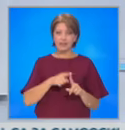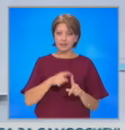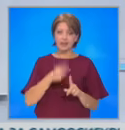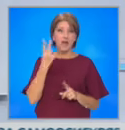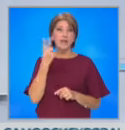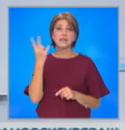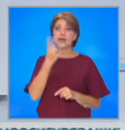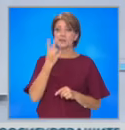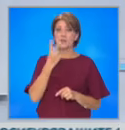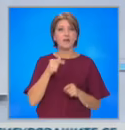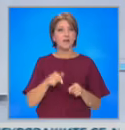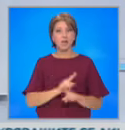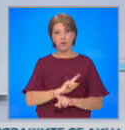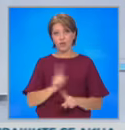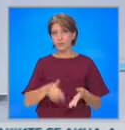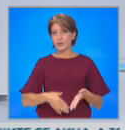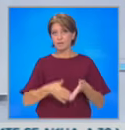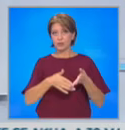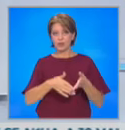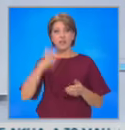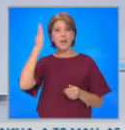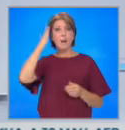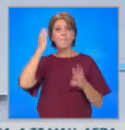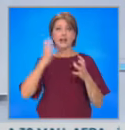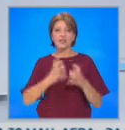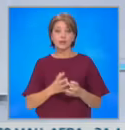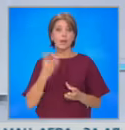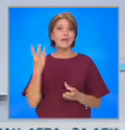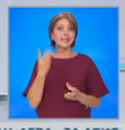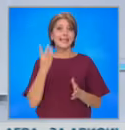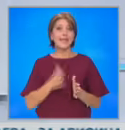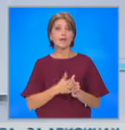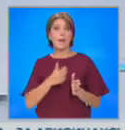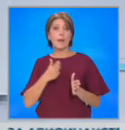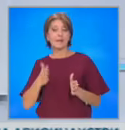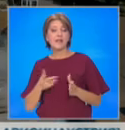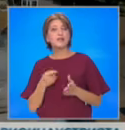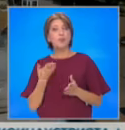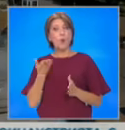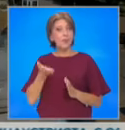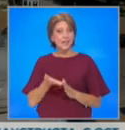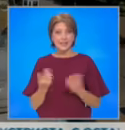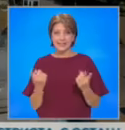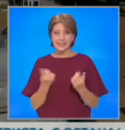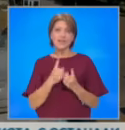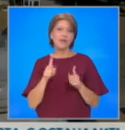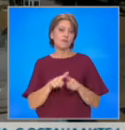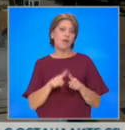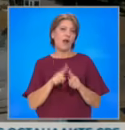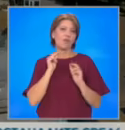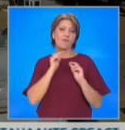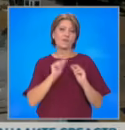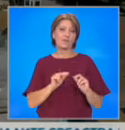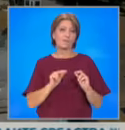ясно, че те няма да подкрепят правителство с третия мандат и биха отишли на срещата само от възпитание. В последния момент